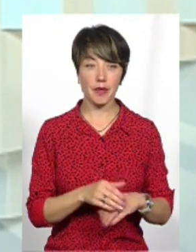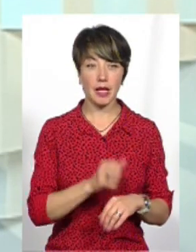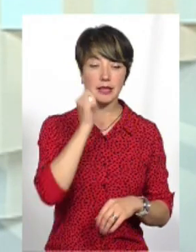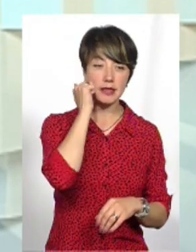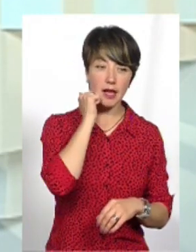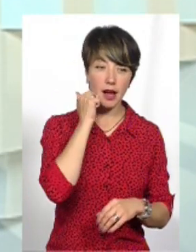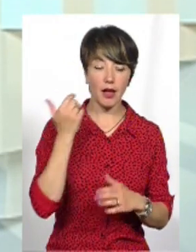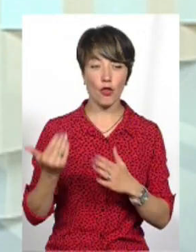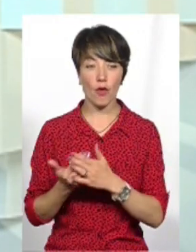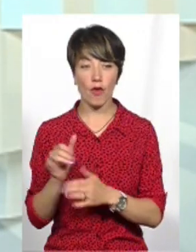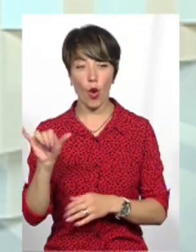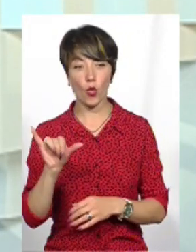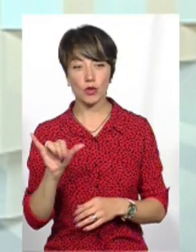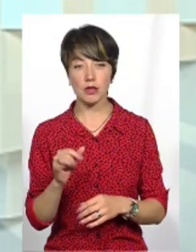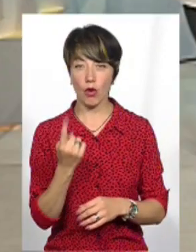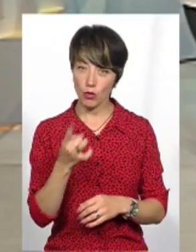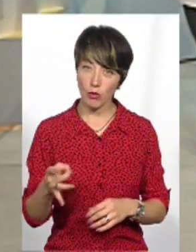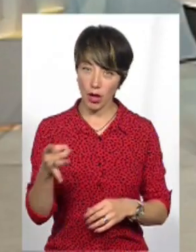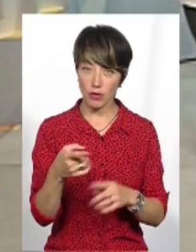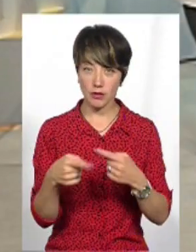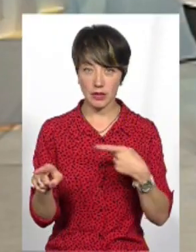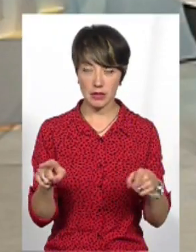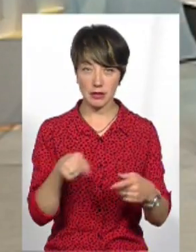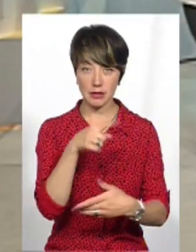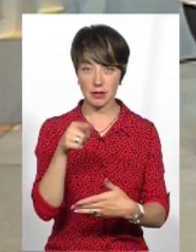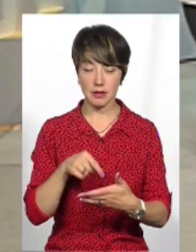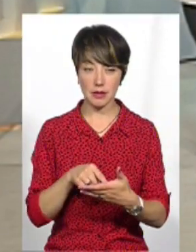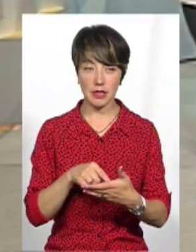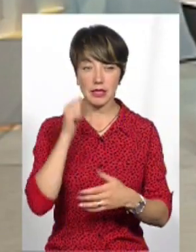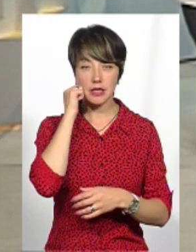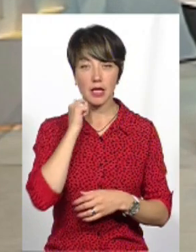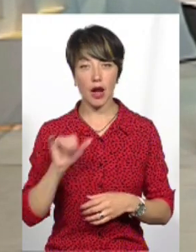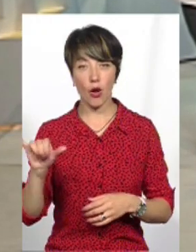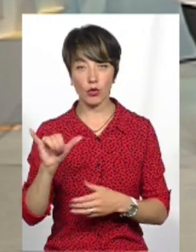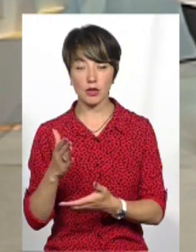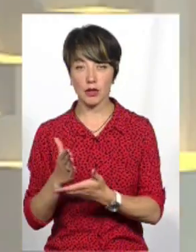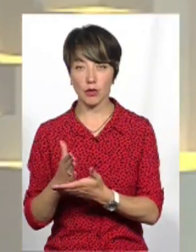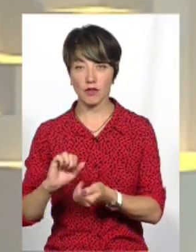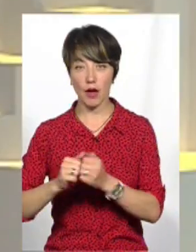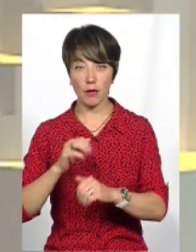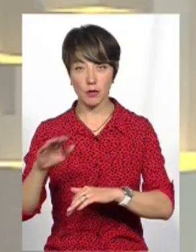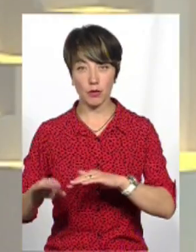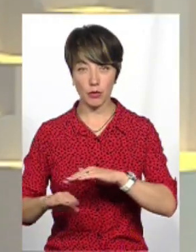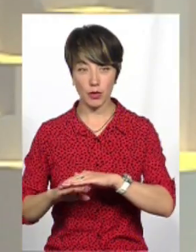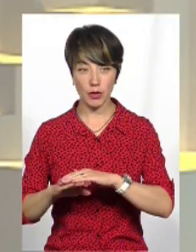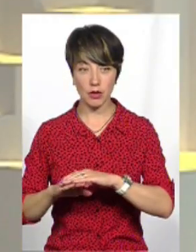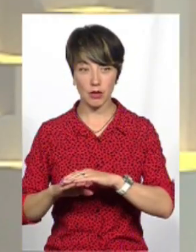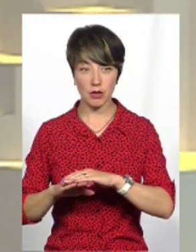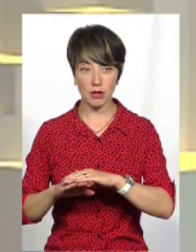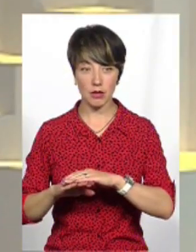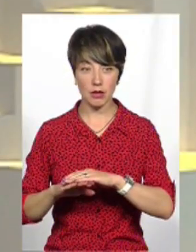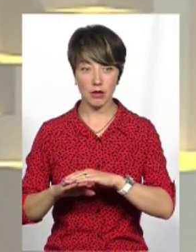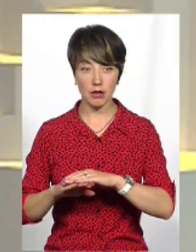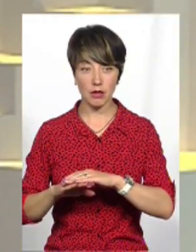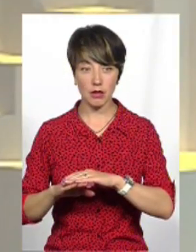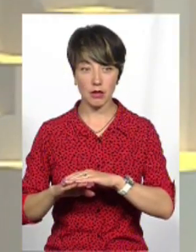і Нова Ушиця знаходяться в одному районі? Стара Ушиця в нас знаходить… Так, да, вони в одному районі,